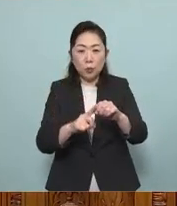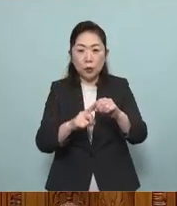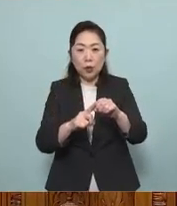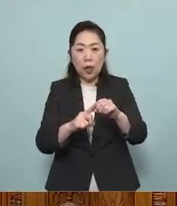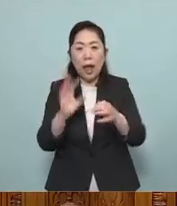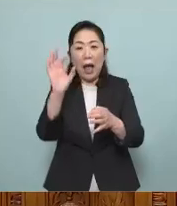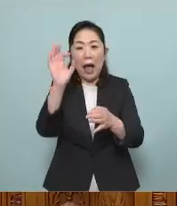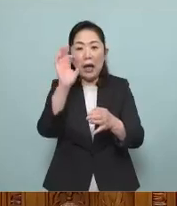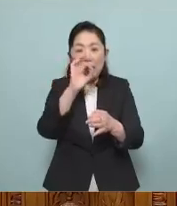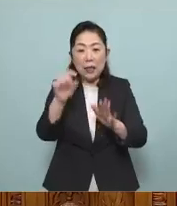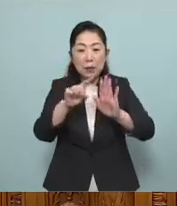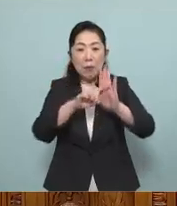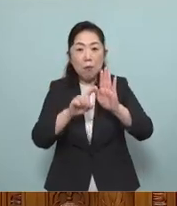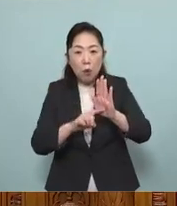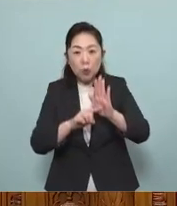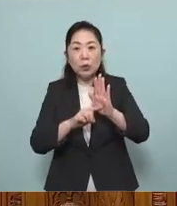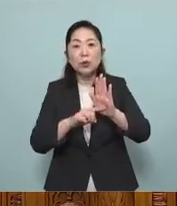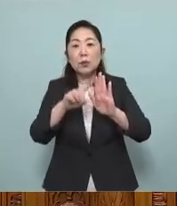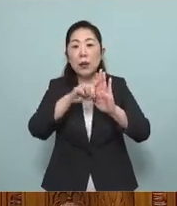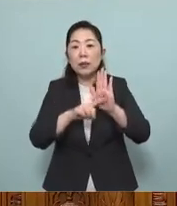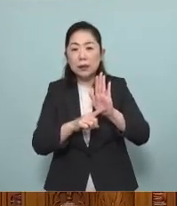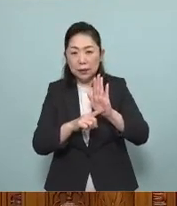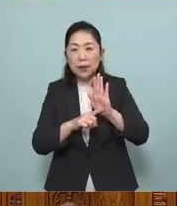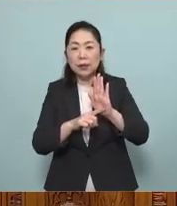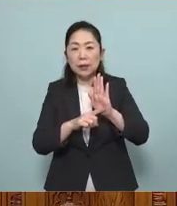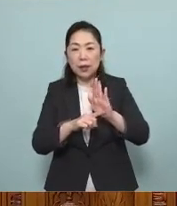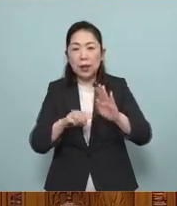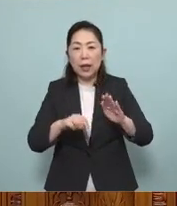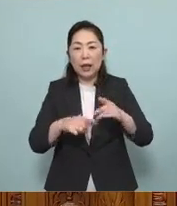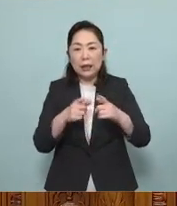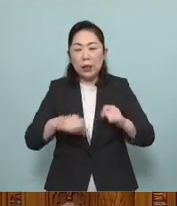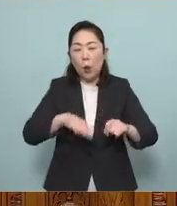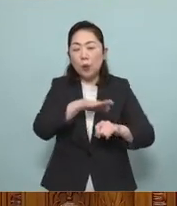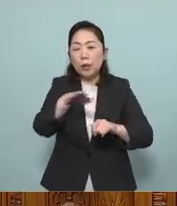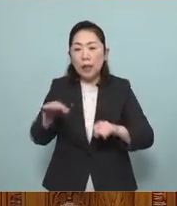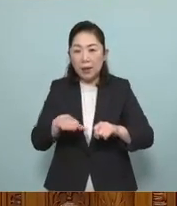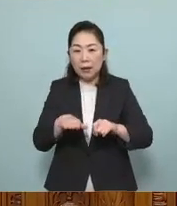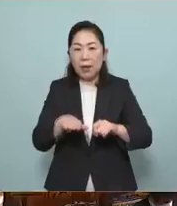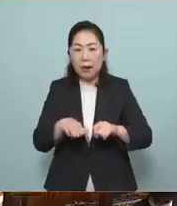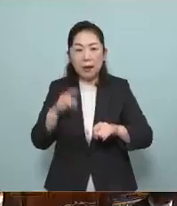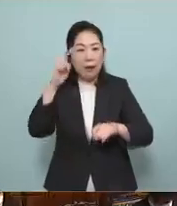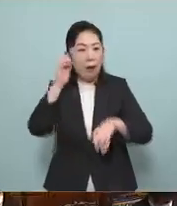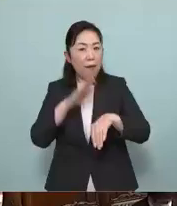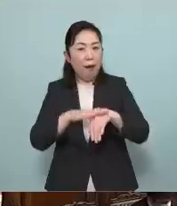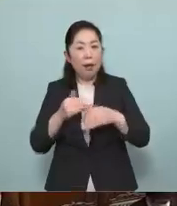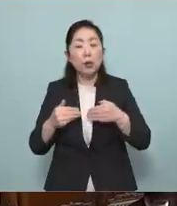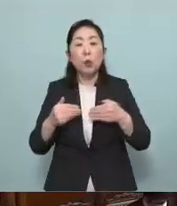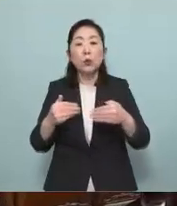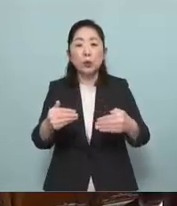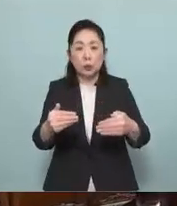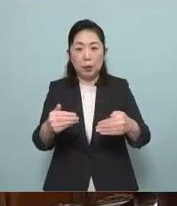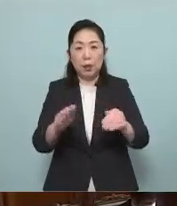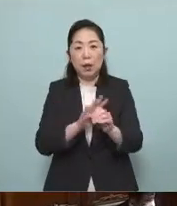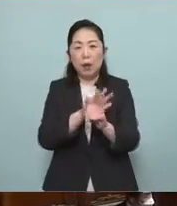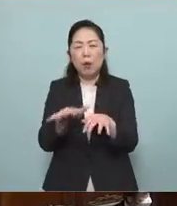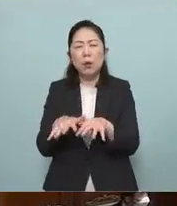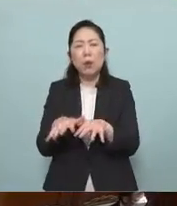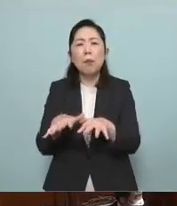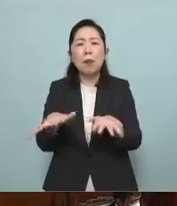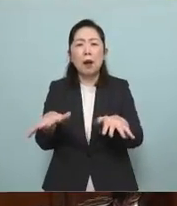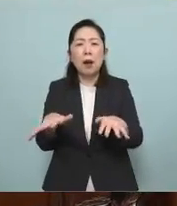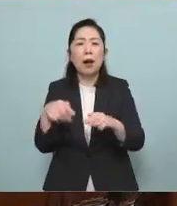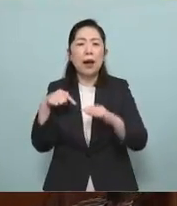にオールジャパンで輸出促進を行う体制を整備します。コロナ禍